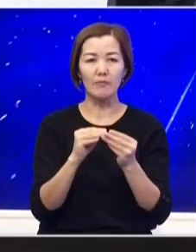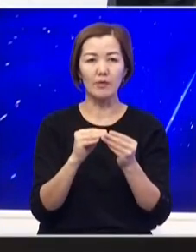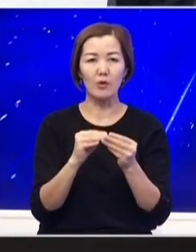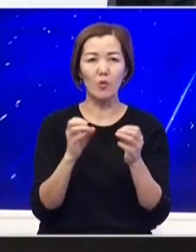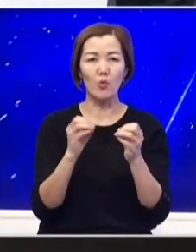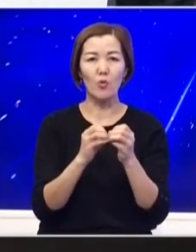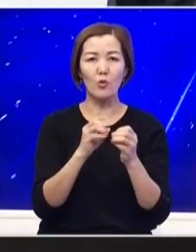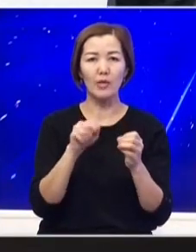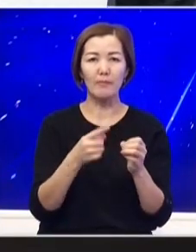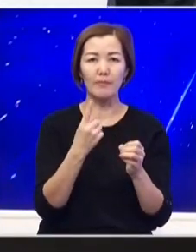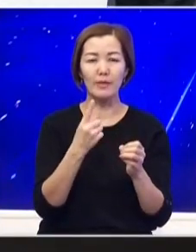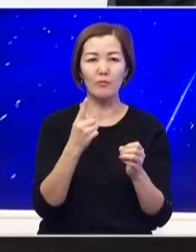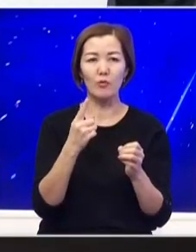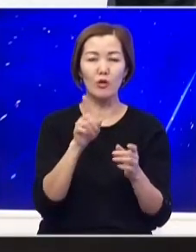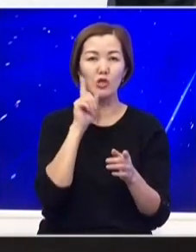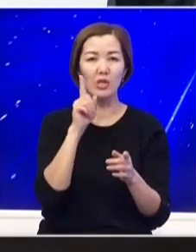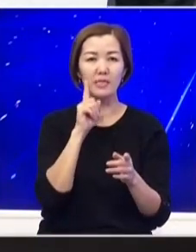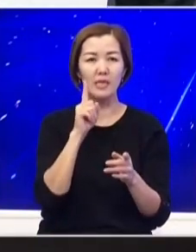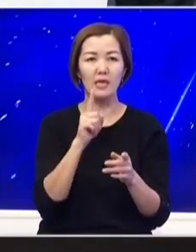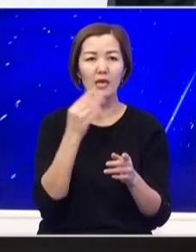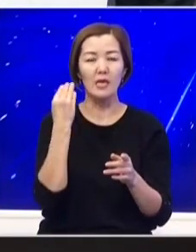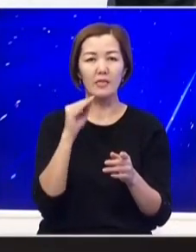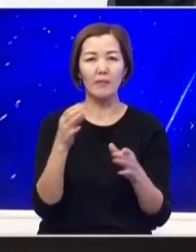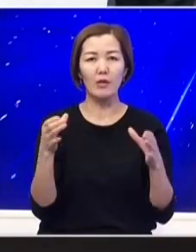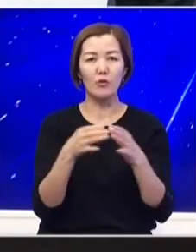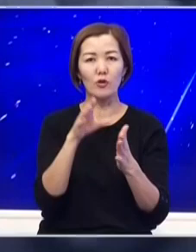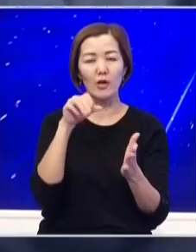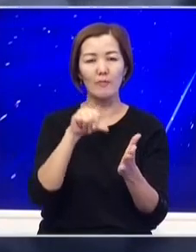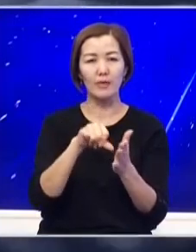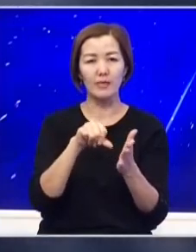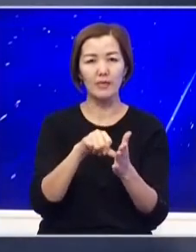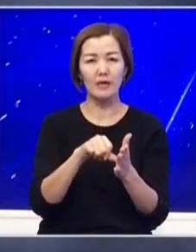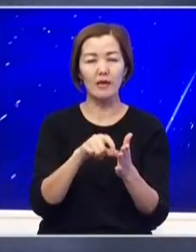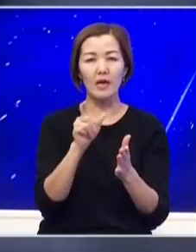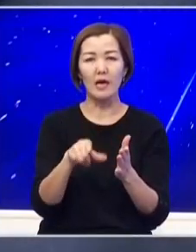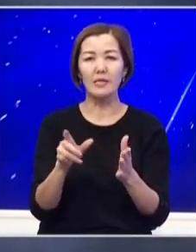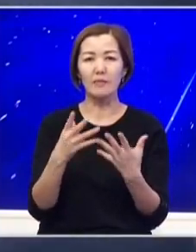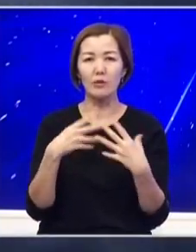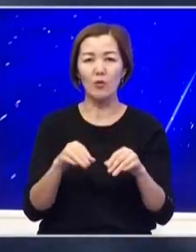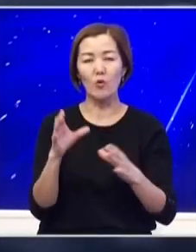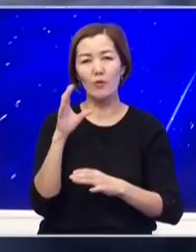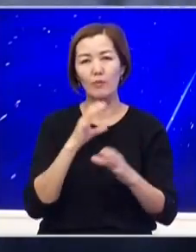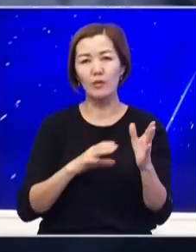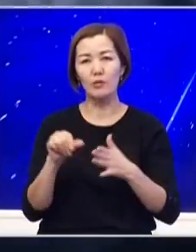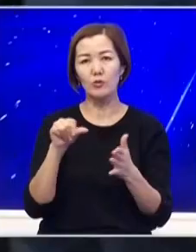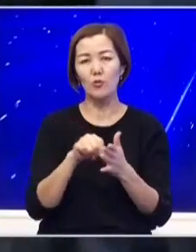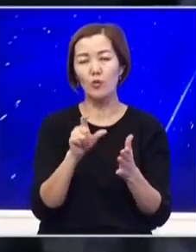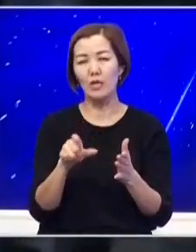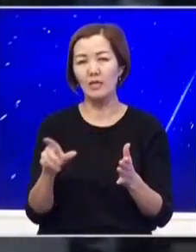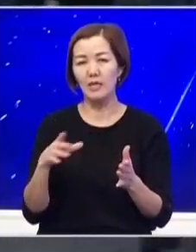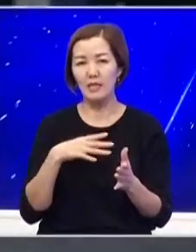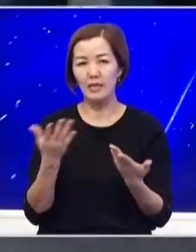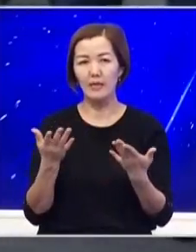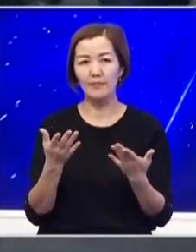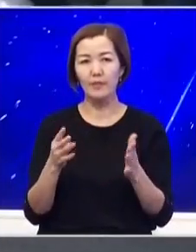санының 1/10 бөлігі ғана. Ал сапалық құрамы жағынан негізгілері азаматты қоғам институттарының өкілдері. Айта